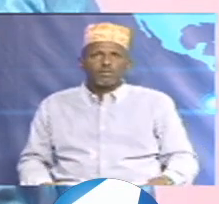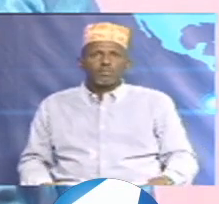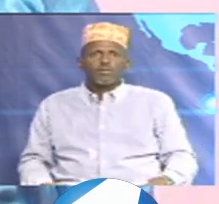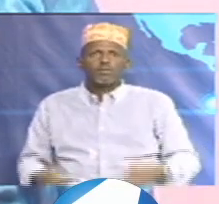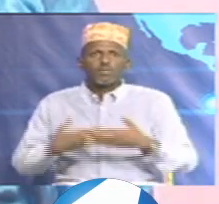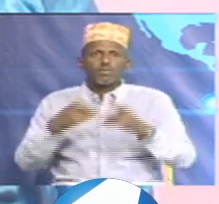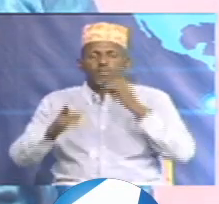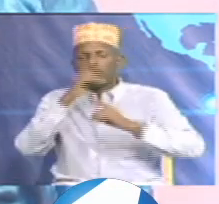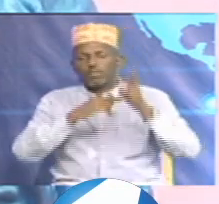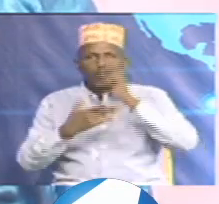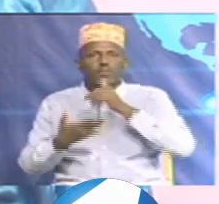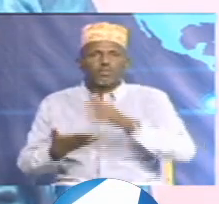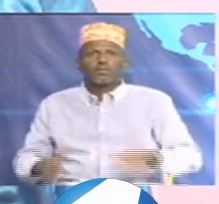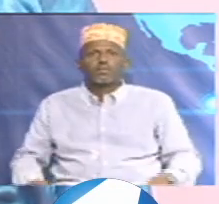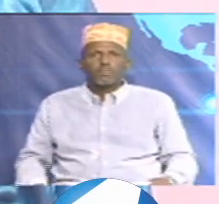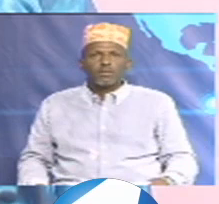historiques.